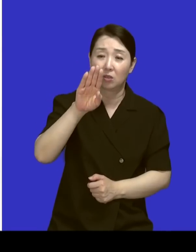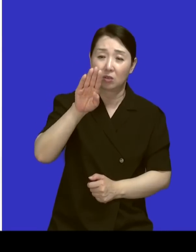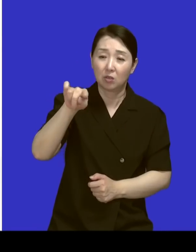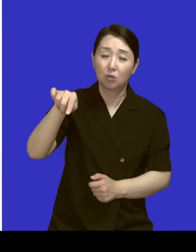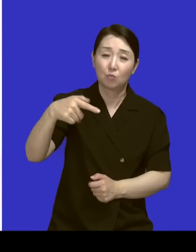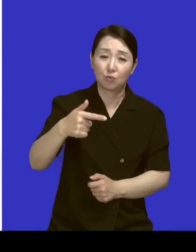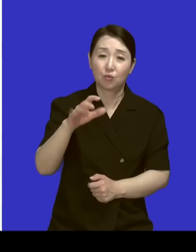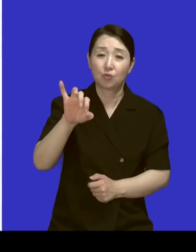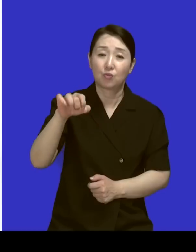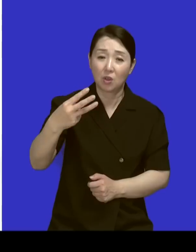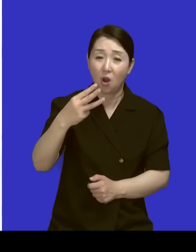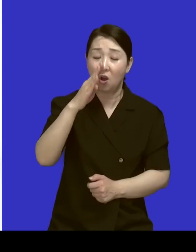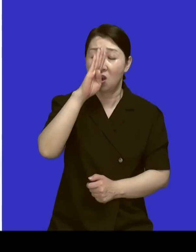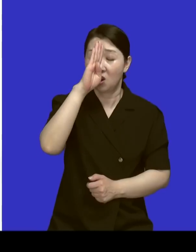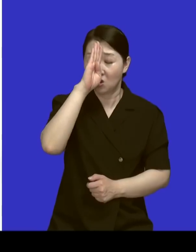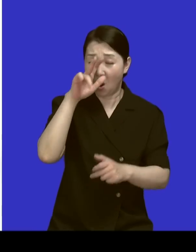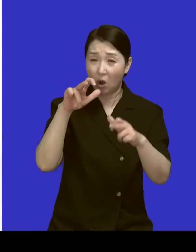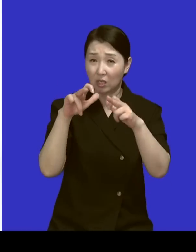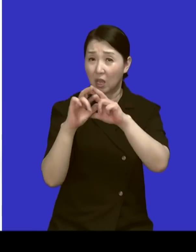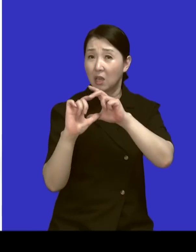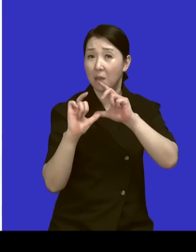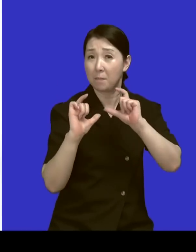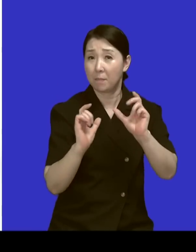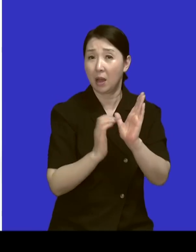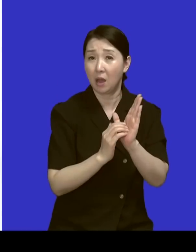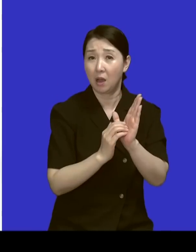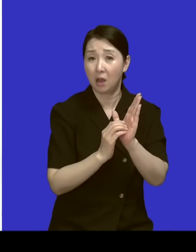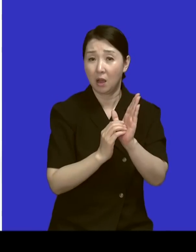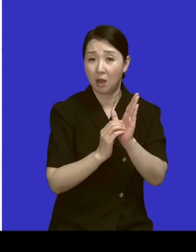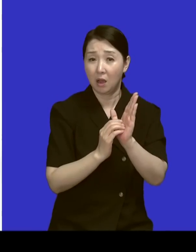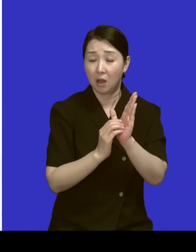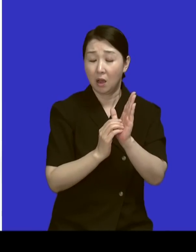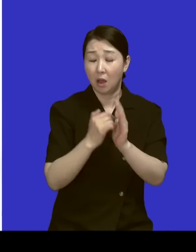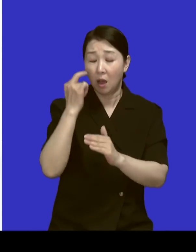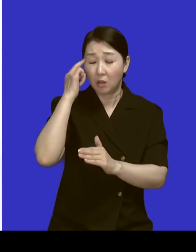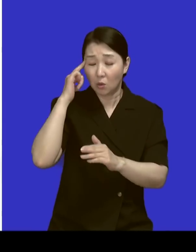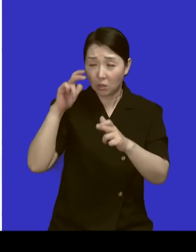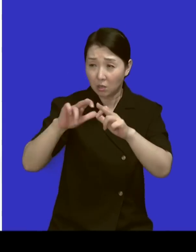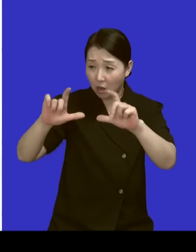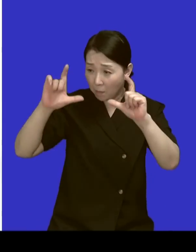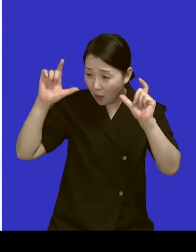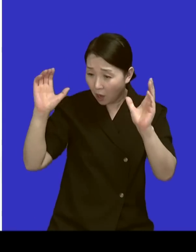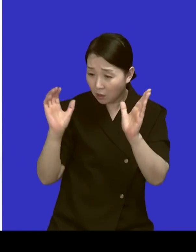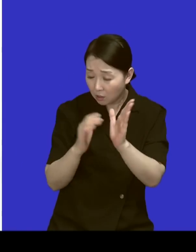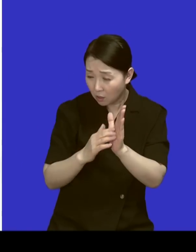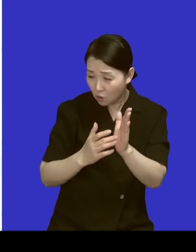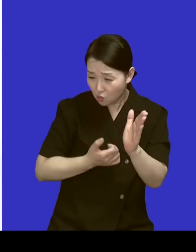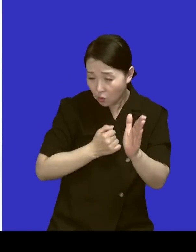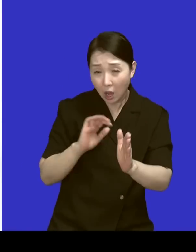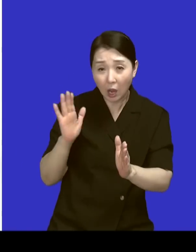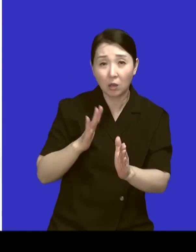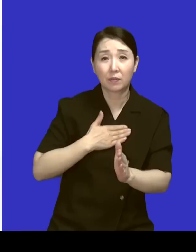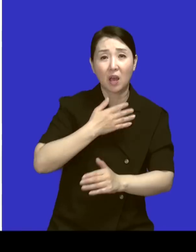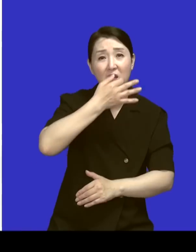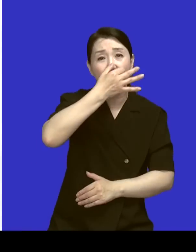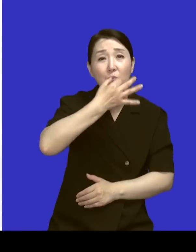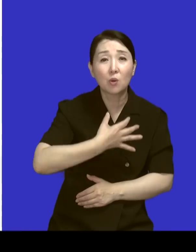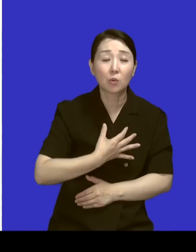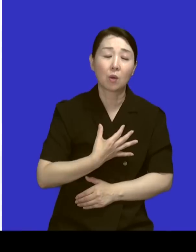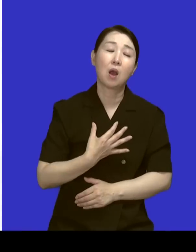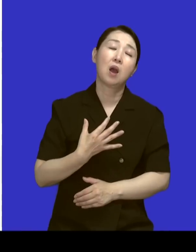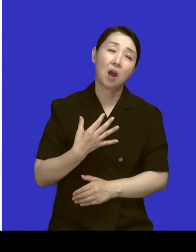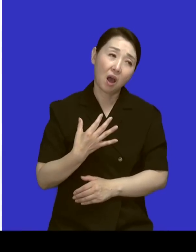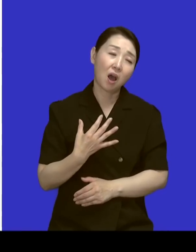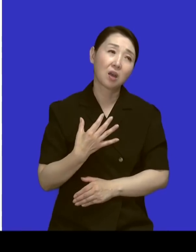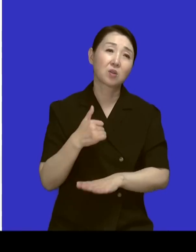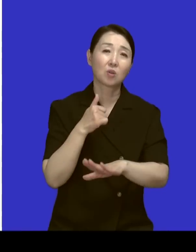되었어요. 예. 그래서 내가 그때는 진단을 받은 거에 대한 충격보다도 내가 너무 힘들었던 게 네. 당연히 이런